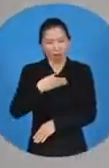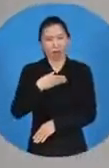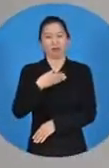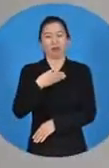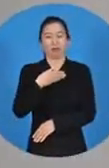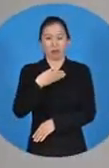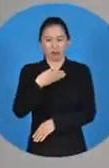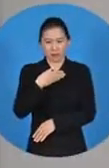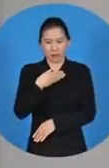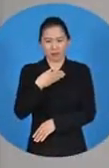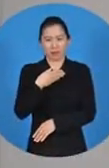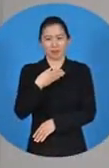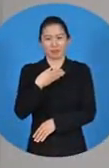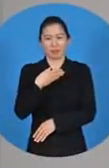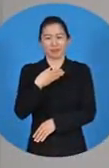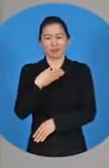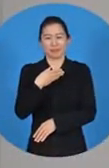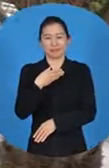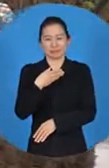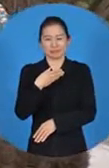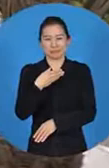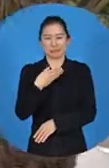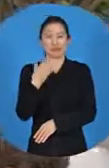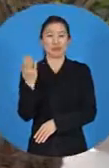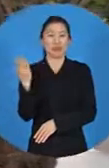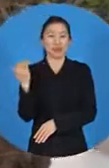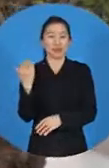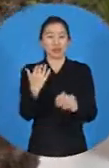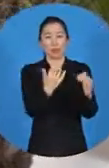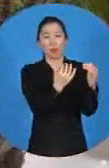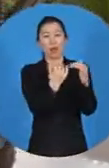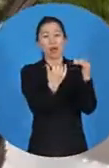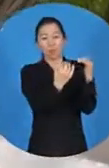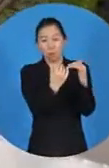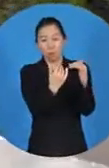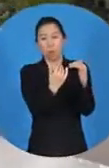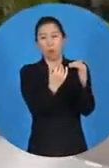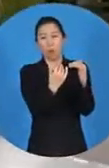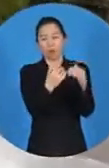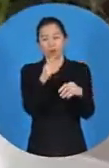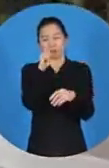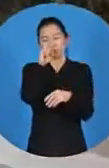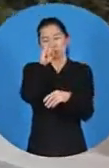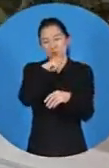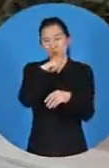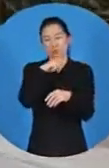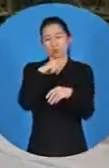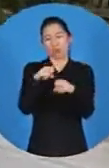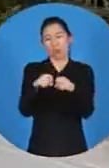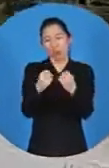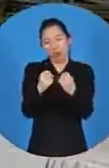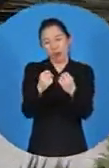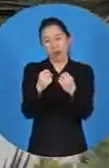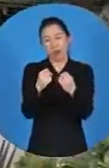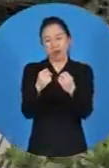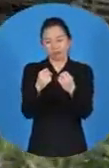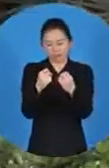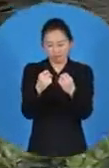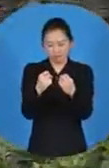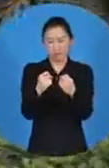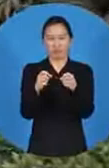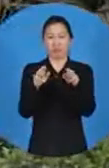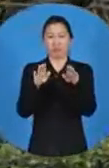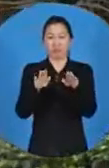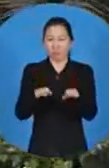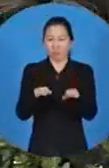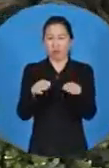が隠されてるんですか、はい、 前の橋にもですね、その暖房ついてたんですけども、だいぶ前に壊れてしま